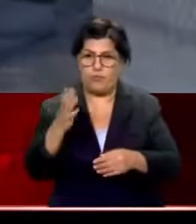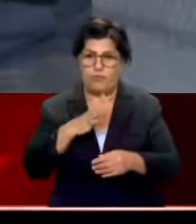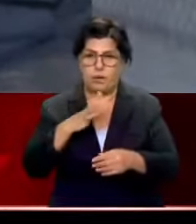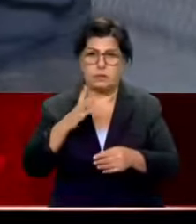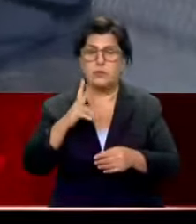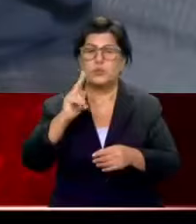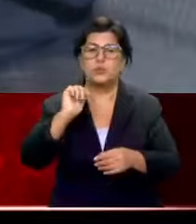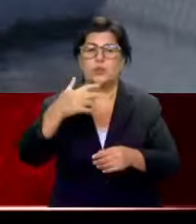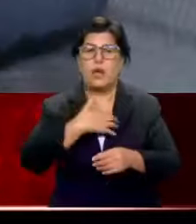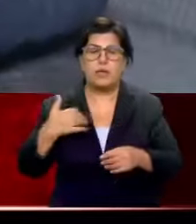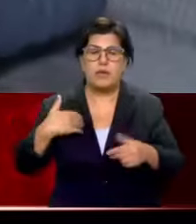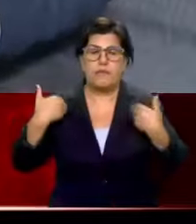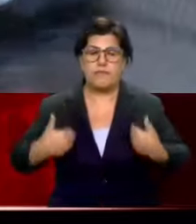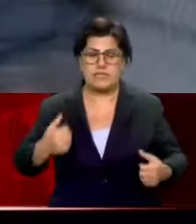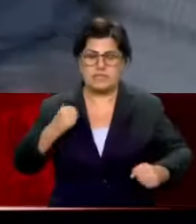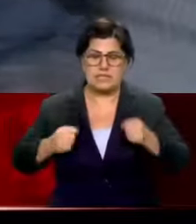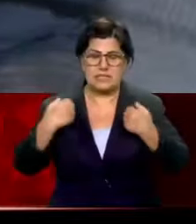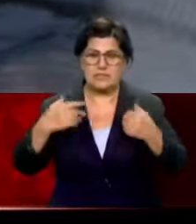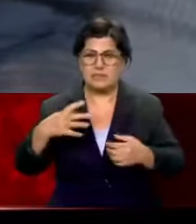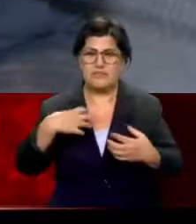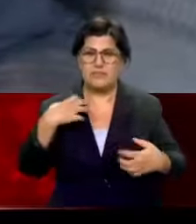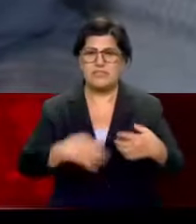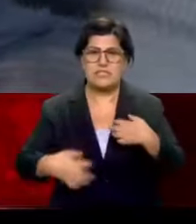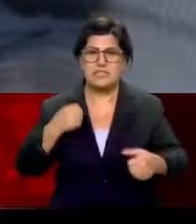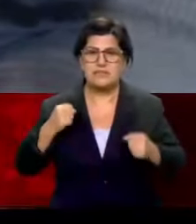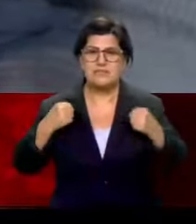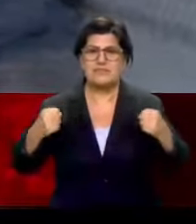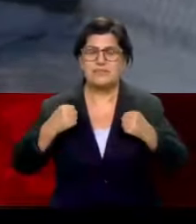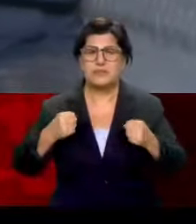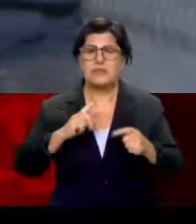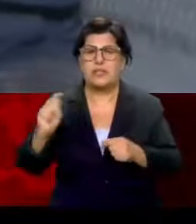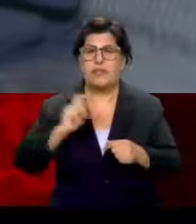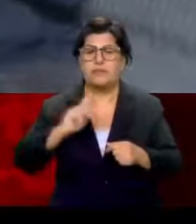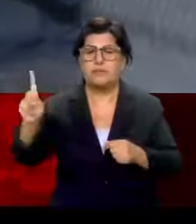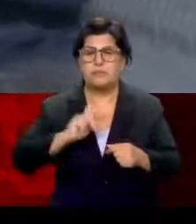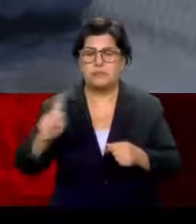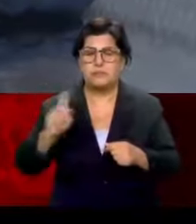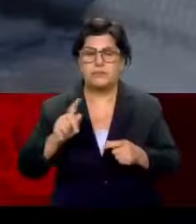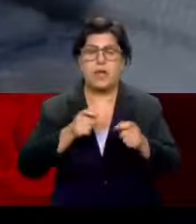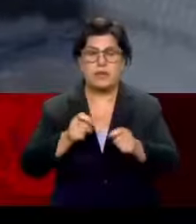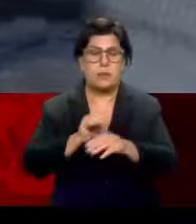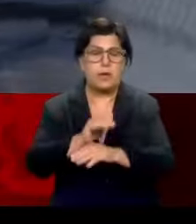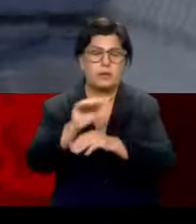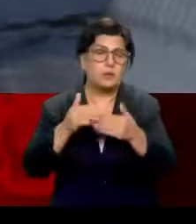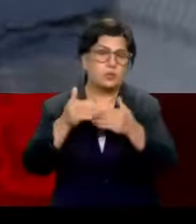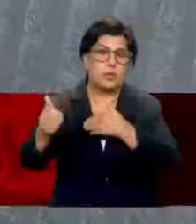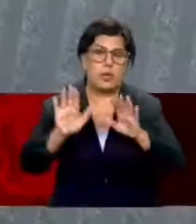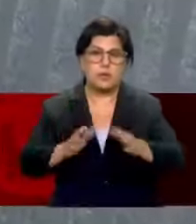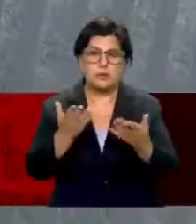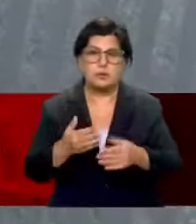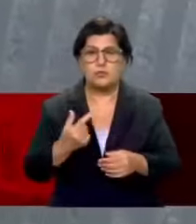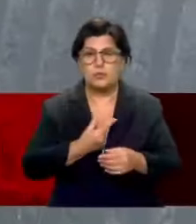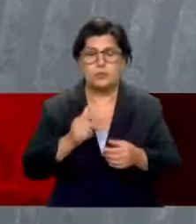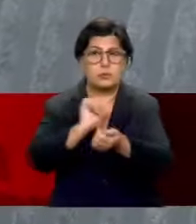gün annesiyle birlikte fizik tedaviye gidiyor Her gün onun için oldukça yorucu ve bu süreçte eğitim hayatından da uzak kaldı